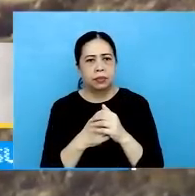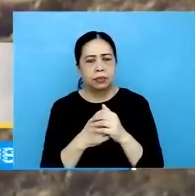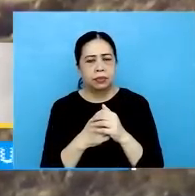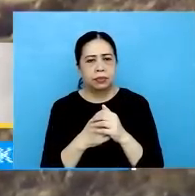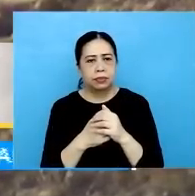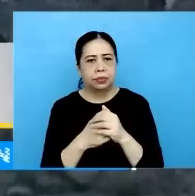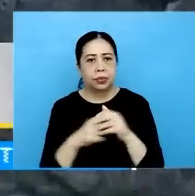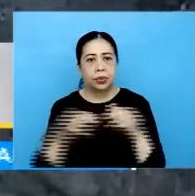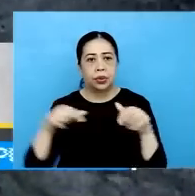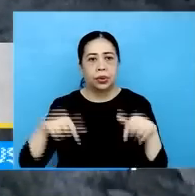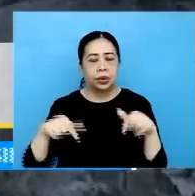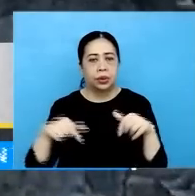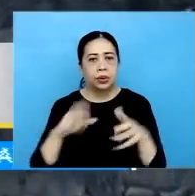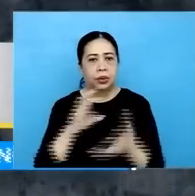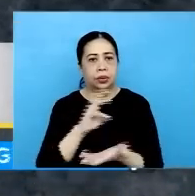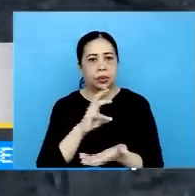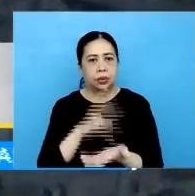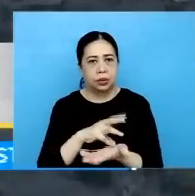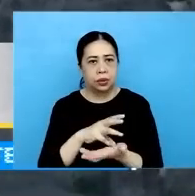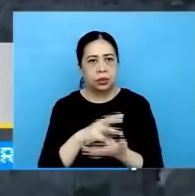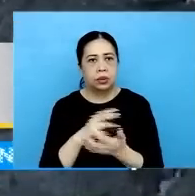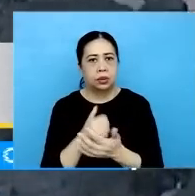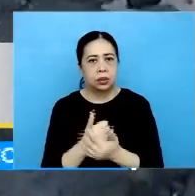dito sa situation na to,